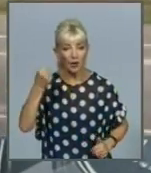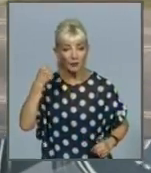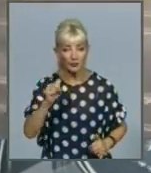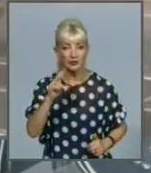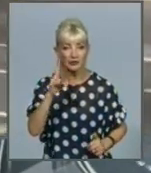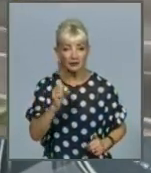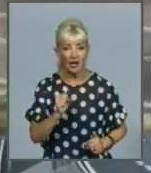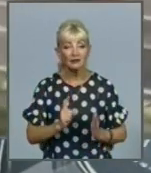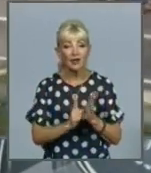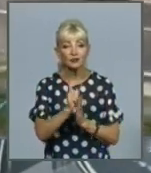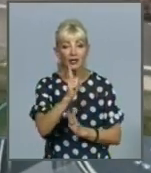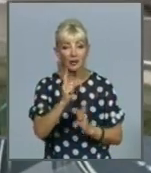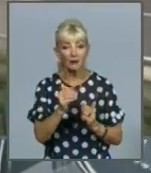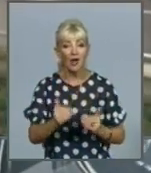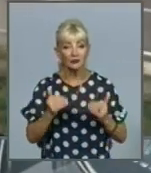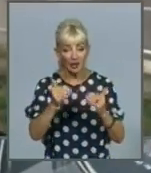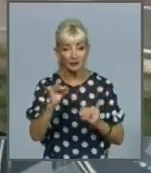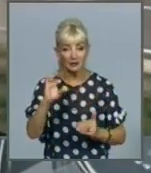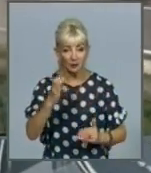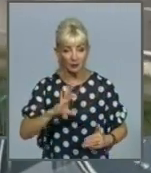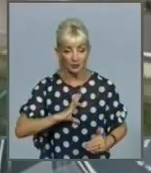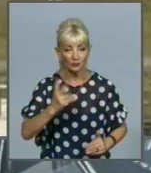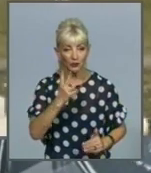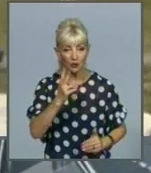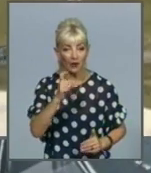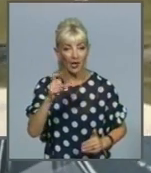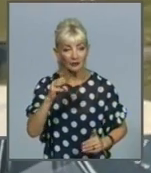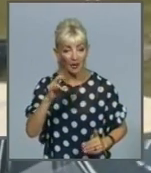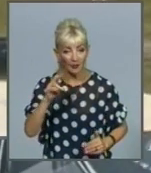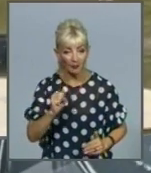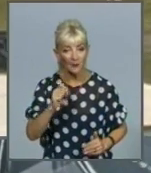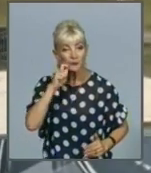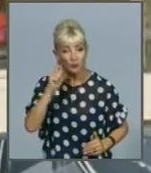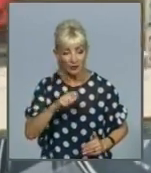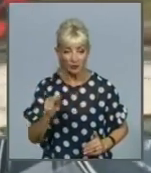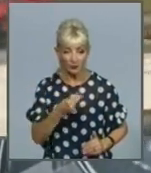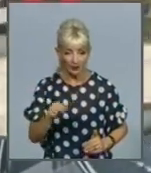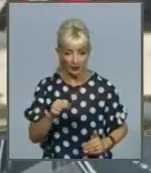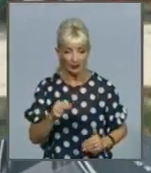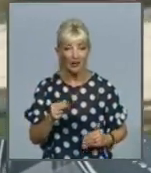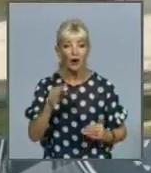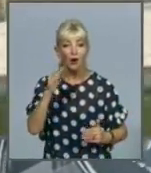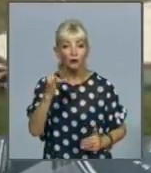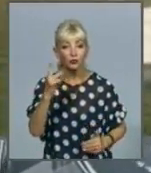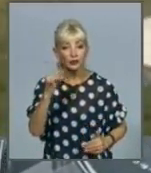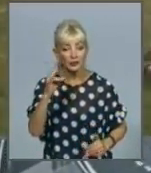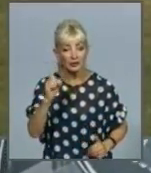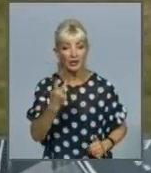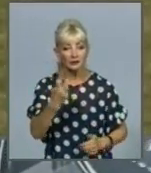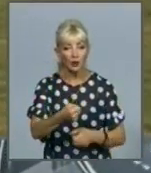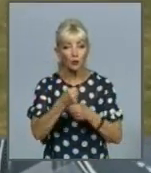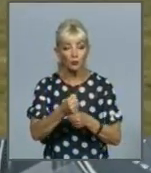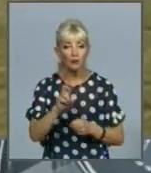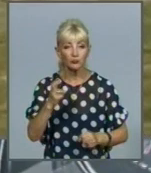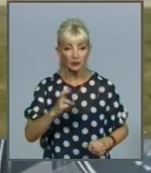на стартовом этапе и стал серебряным призером второго этапа национального первенства. Никита Фурника заработал 2 кубковые